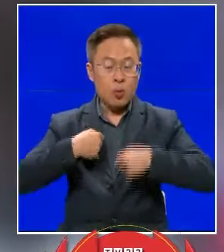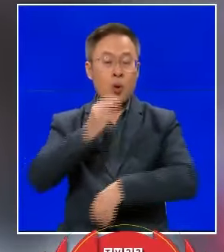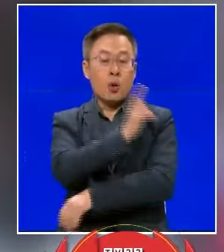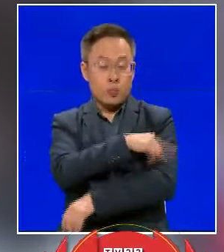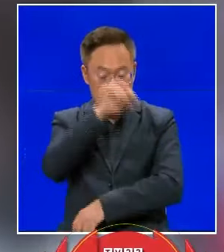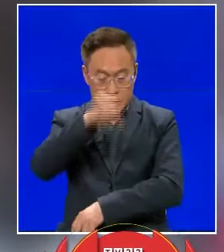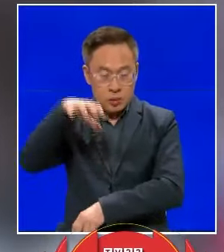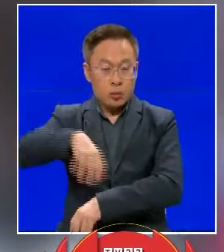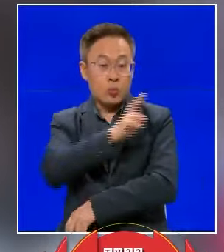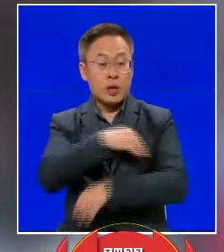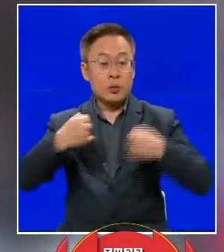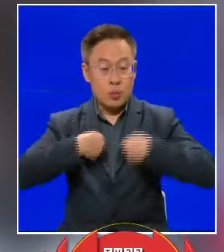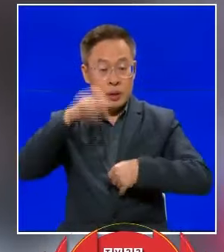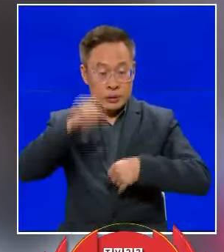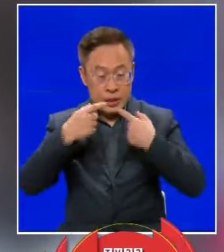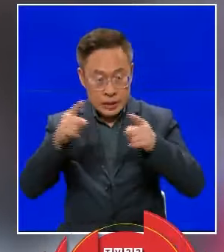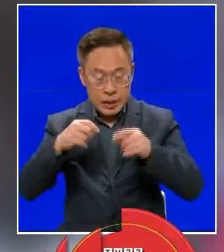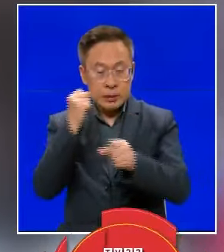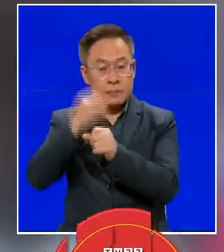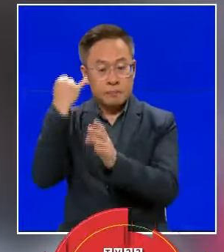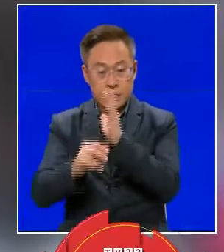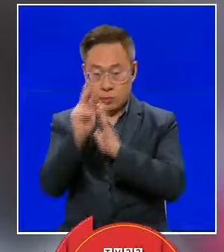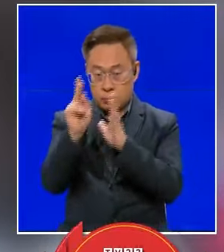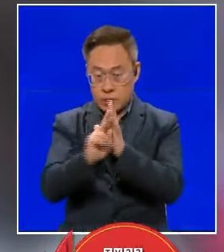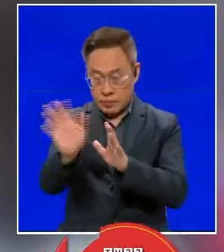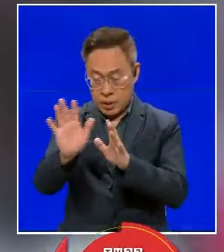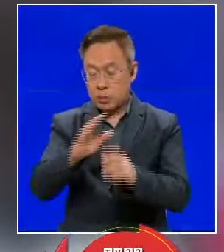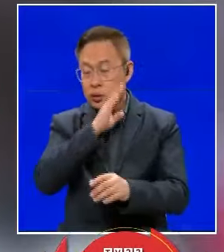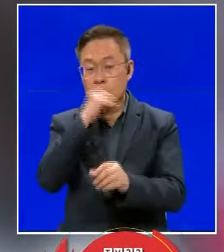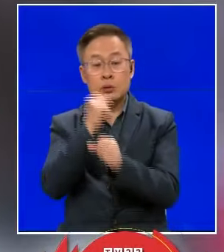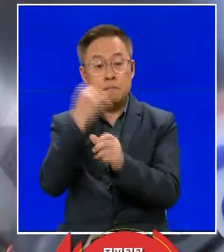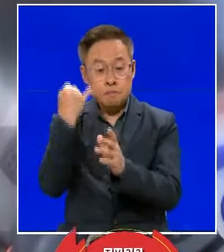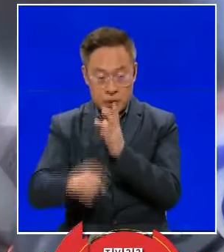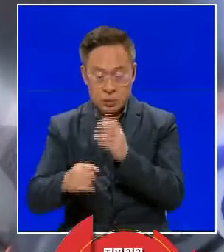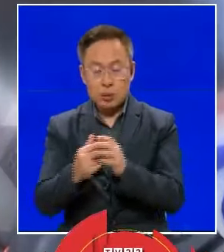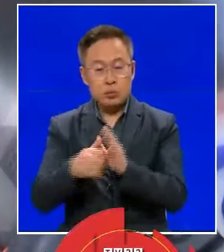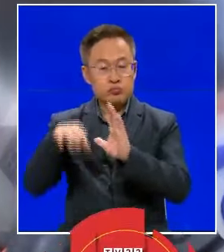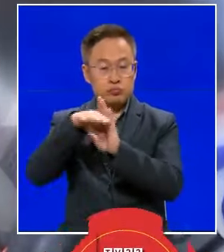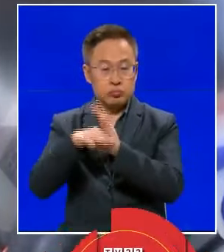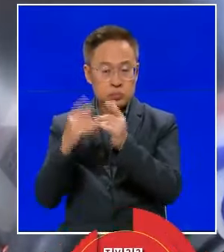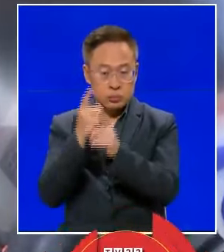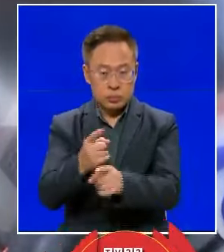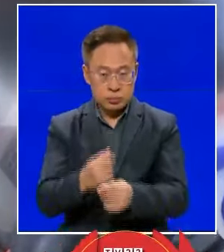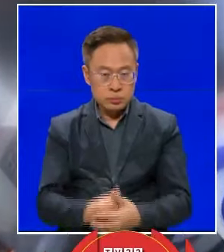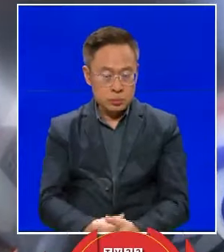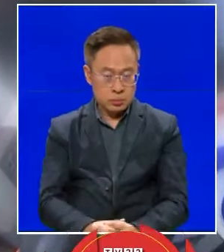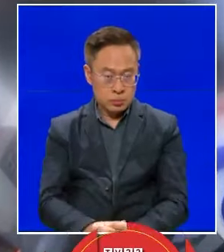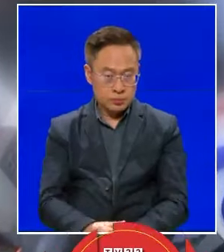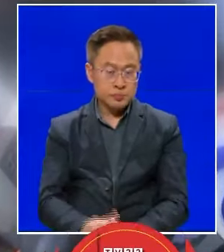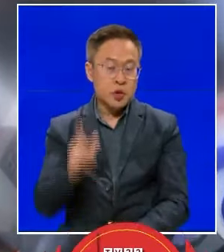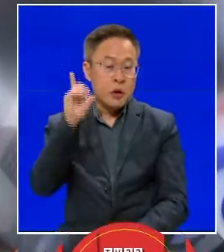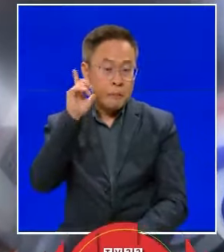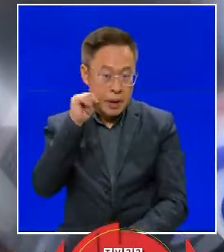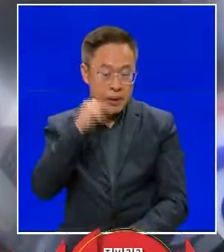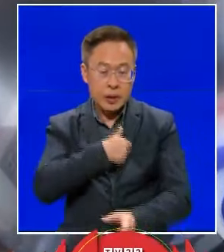ายนะครับเพราะฉะนั้นในส่วนความผิดเนี่ยเดี๋ยวก็ต้องว่ากันตามกระบวนการนะครับผม ขณะที่แม่ของเด็กขอโทษสังคม